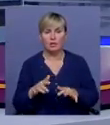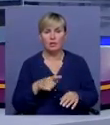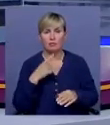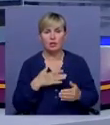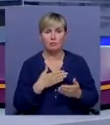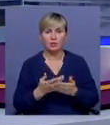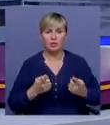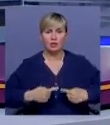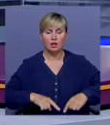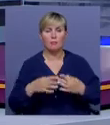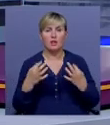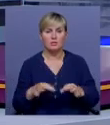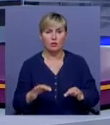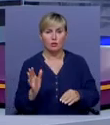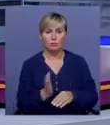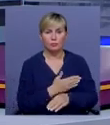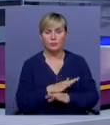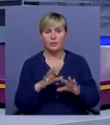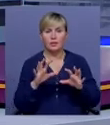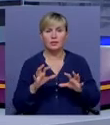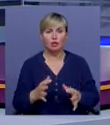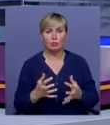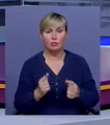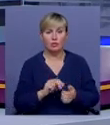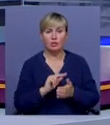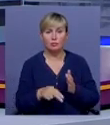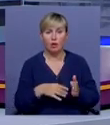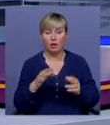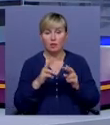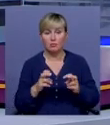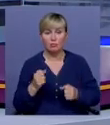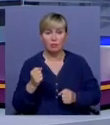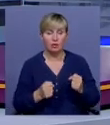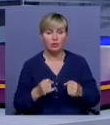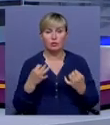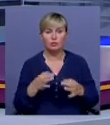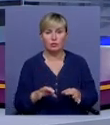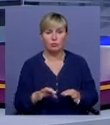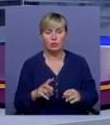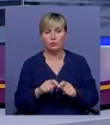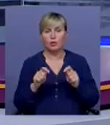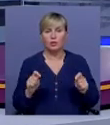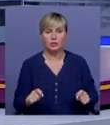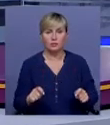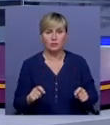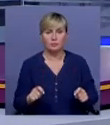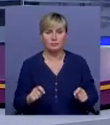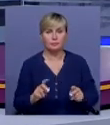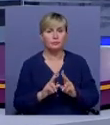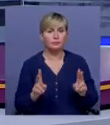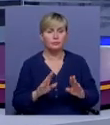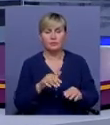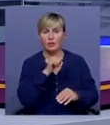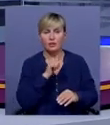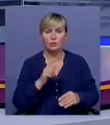общественной организации позволит исключить нелегальное получение справок об осмотре машин и допуске их к эксплуатации никому не секрет